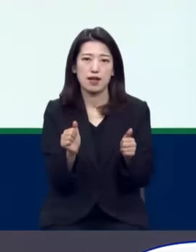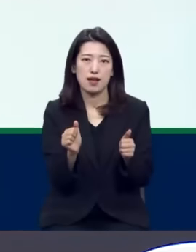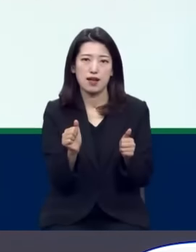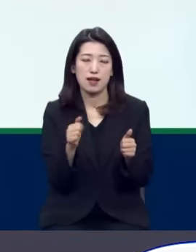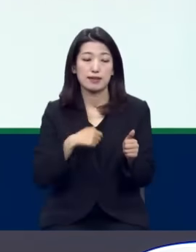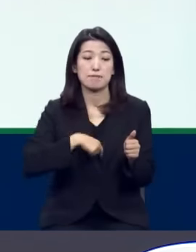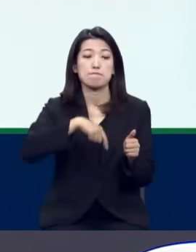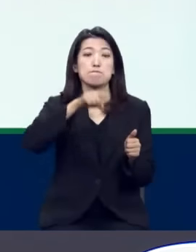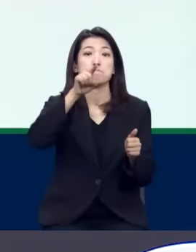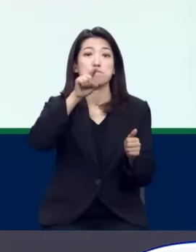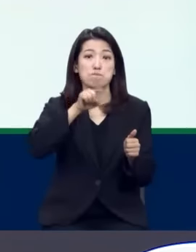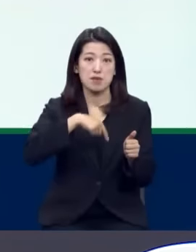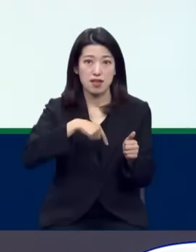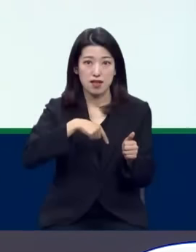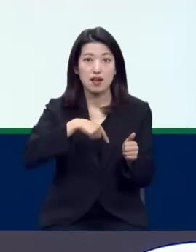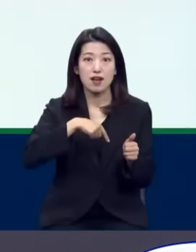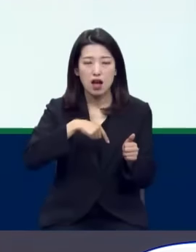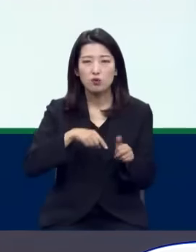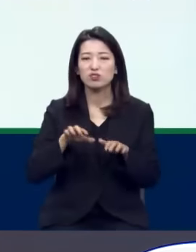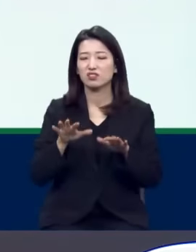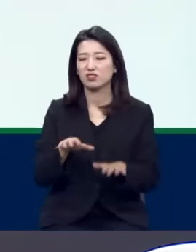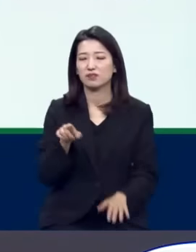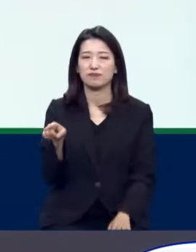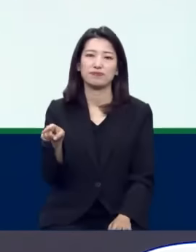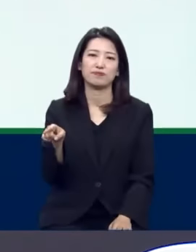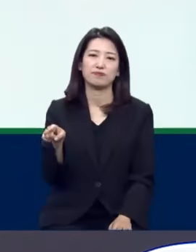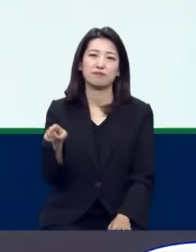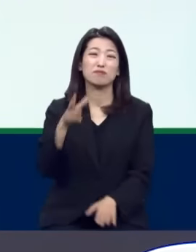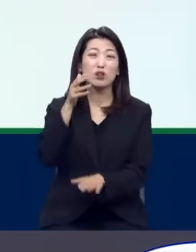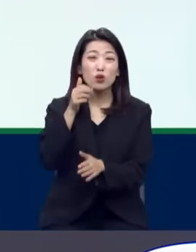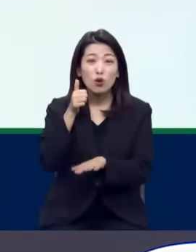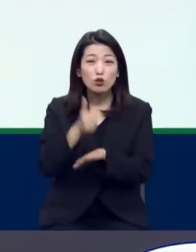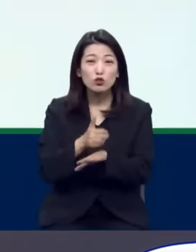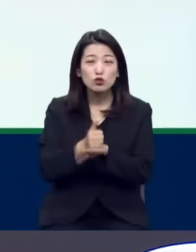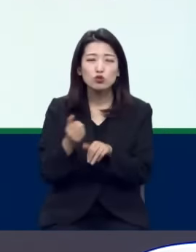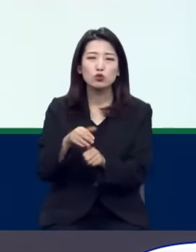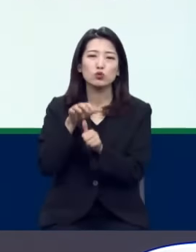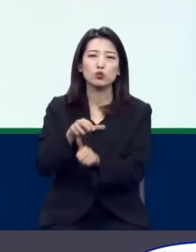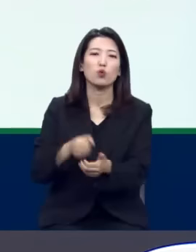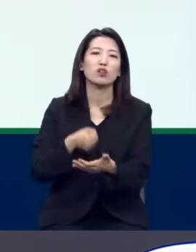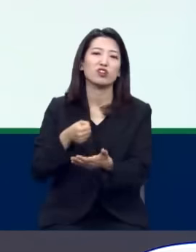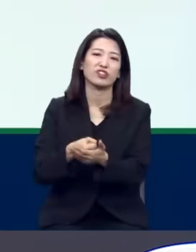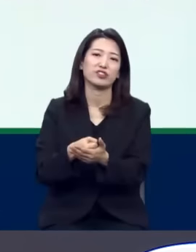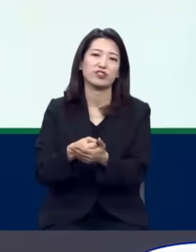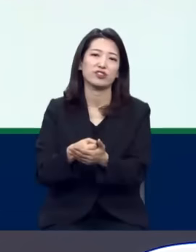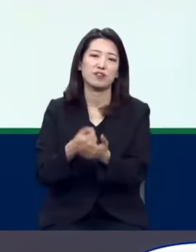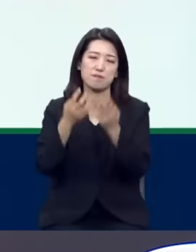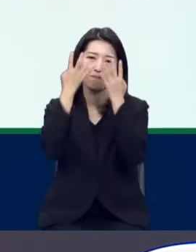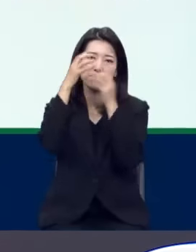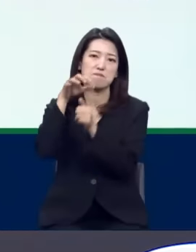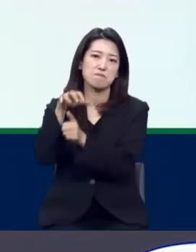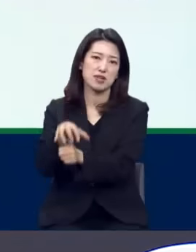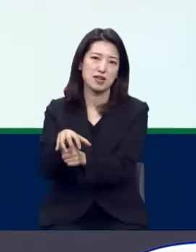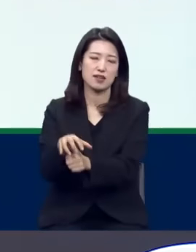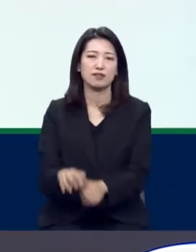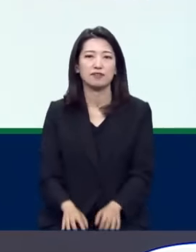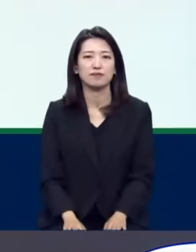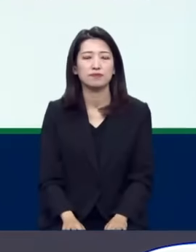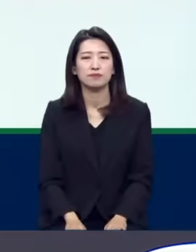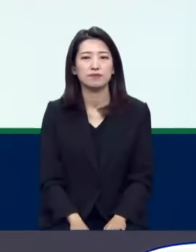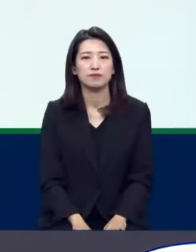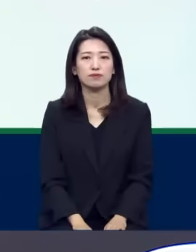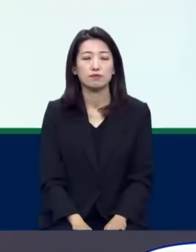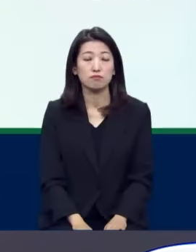있는 상태입니다 제 호송차를 타고 지금 는 그런 모습이 지금 보이고 있는 건데 사실 구속 정 구속 자체는 좀 예상이